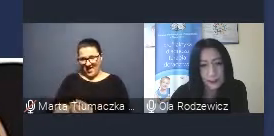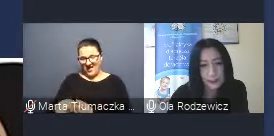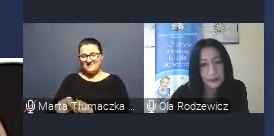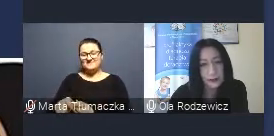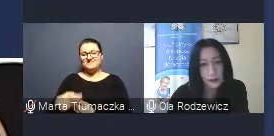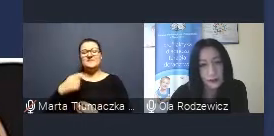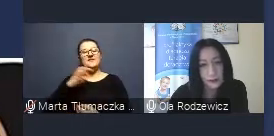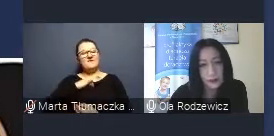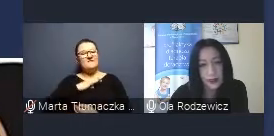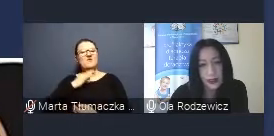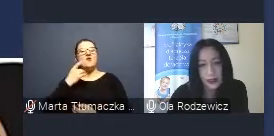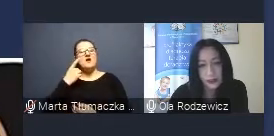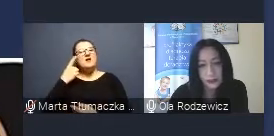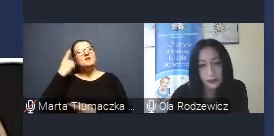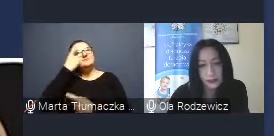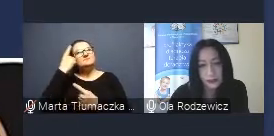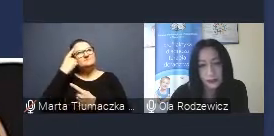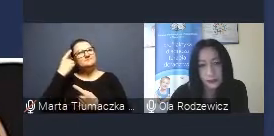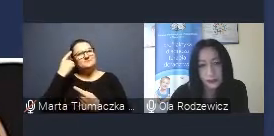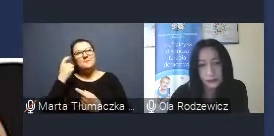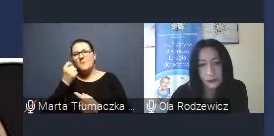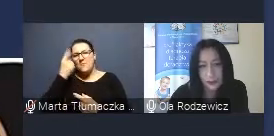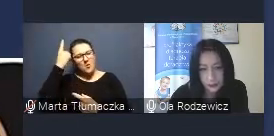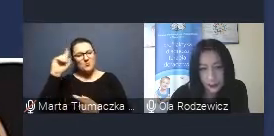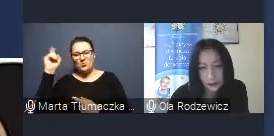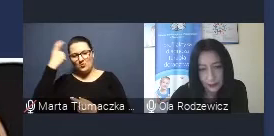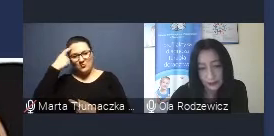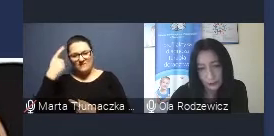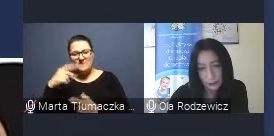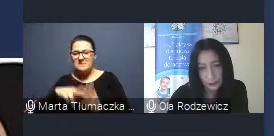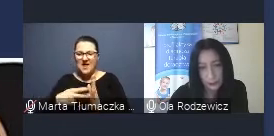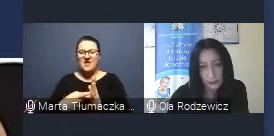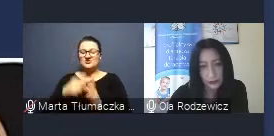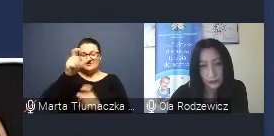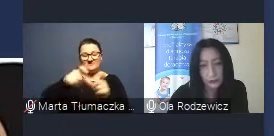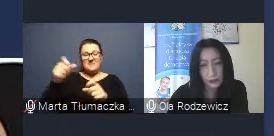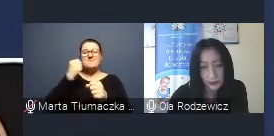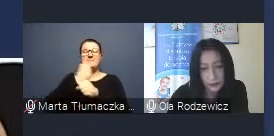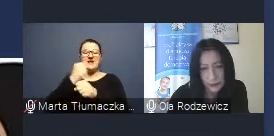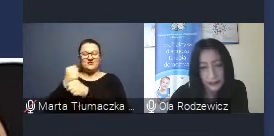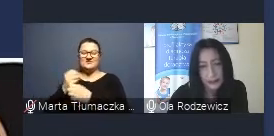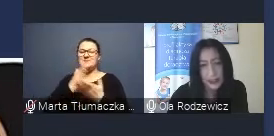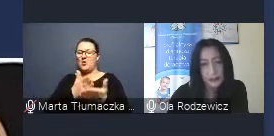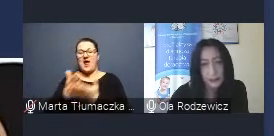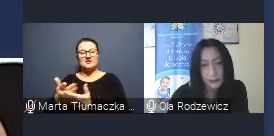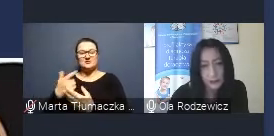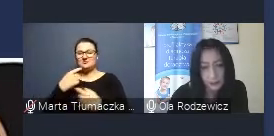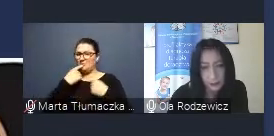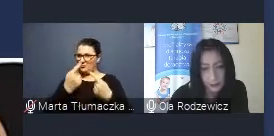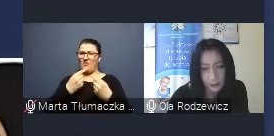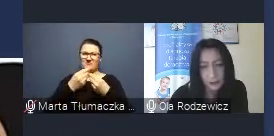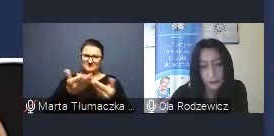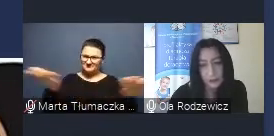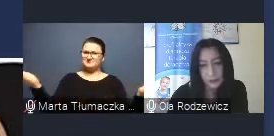ideą fix jest to, żeby o tych pracownikach poradni mówić głośno, że są świetnymi specjalistami, że